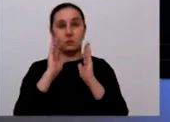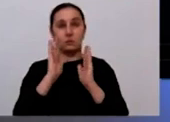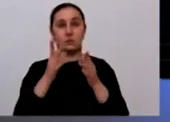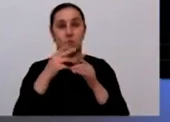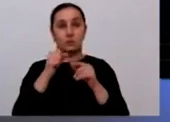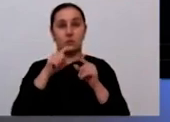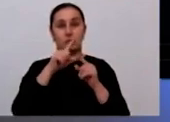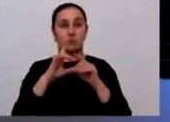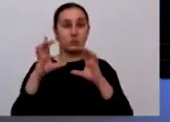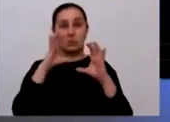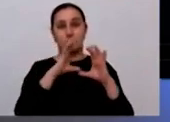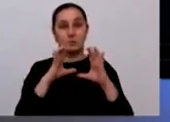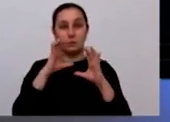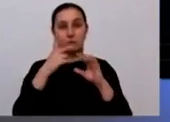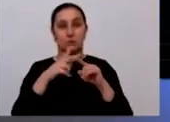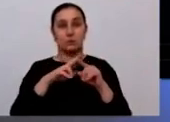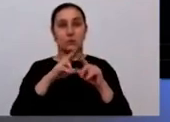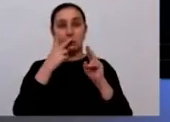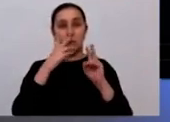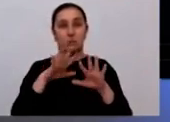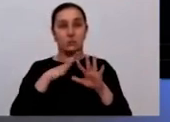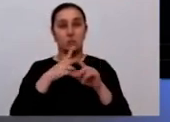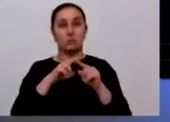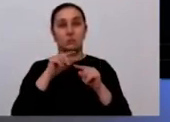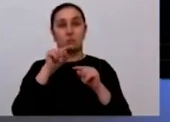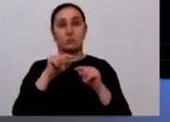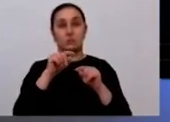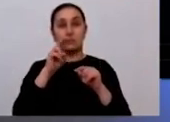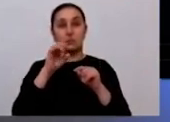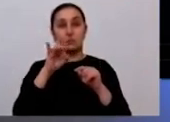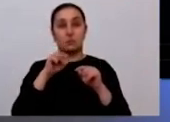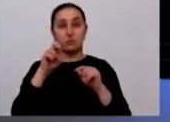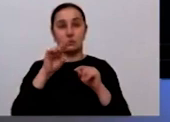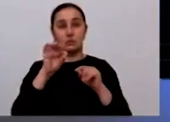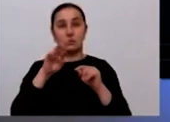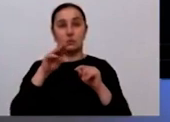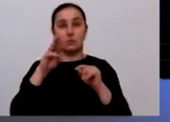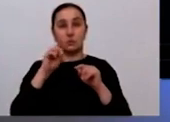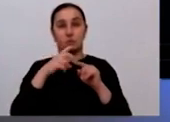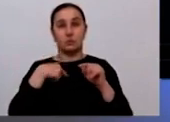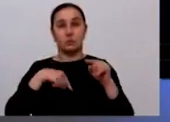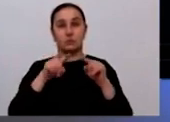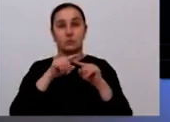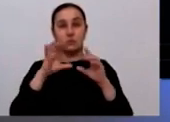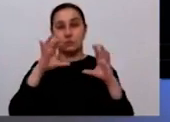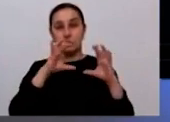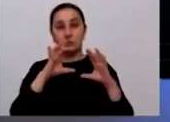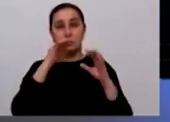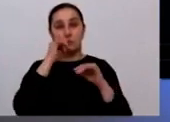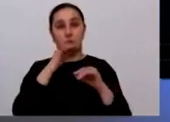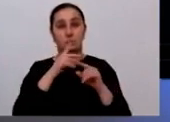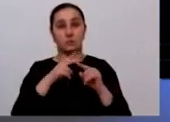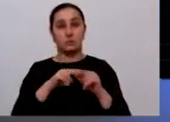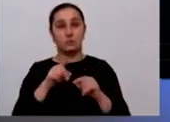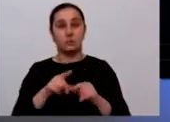U aylanasimon ko'rinishda joylashgan bo'ladi. Shu uchun biz yana gradientga murojaat qilamiz. Bizda abyom paydo bo'lishi uchun.